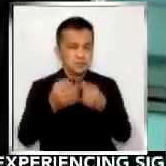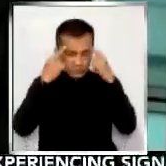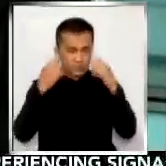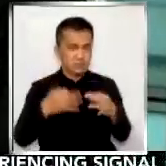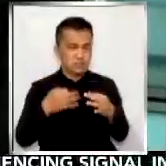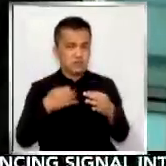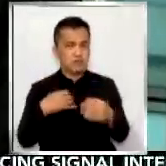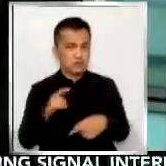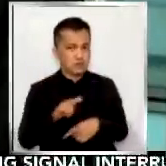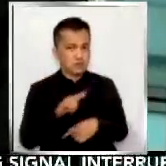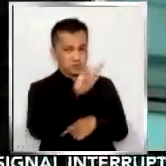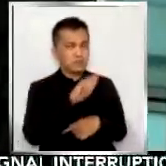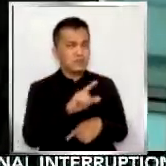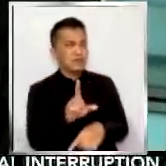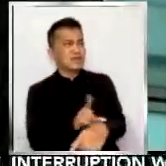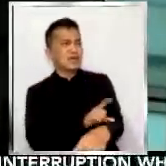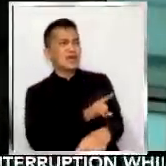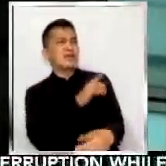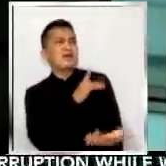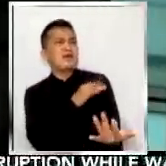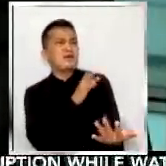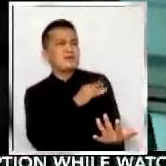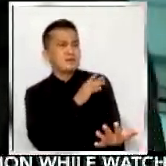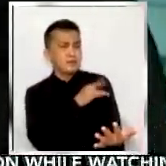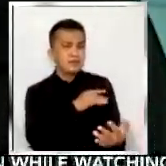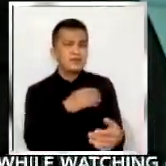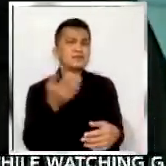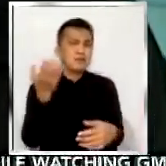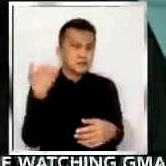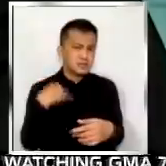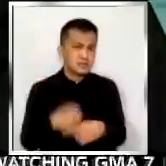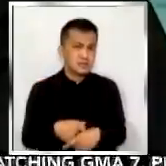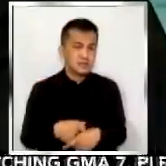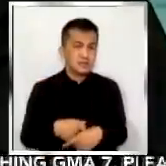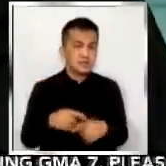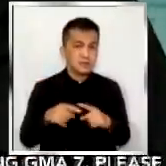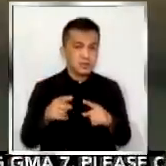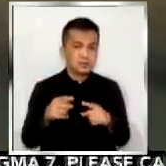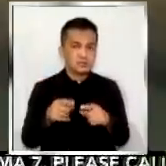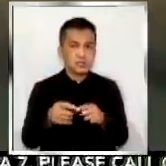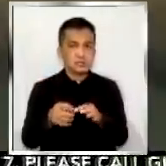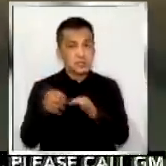ma'am eh. Dati pa yun. Tapos nagkaano lang dahil sa pandemic.